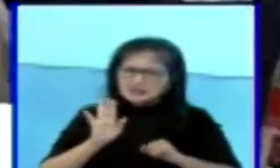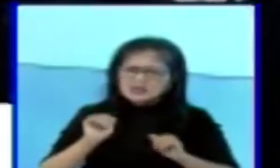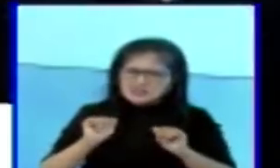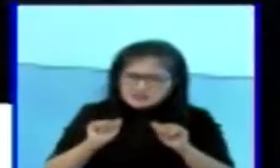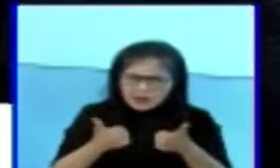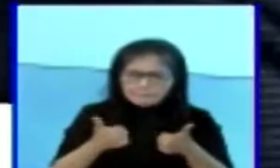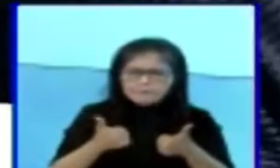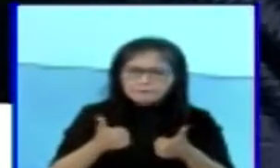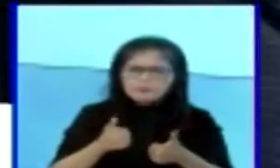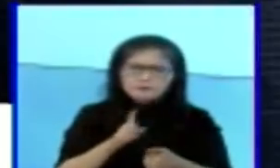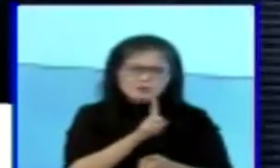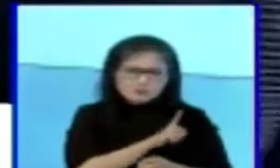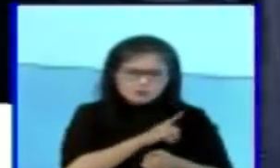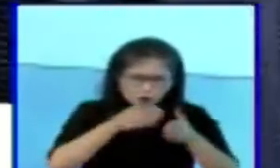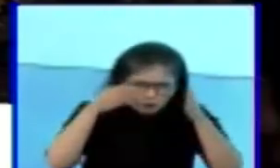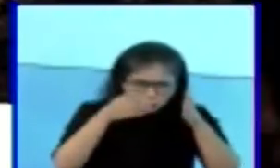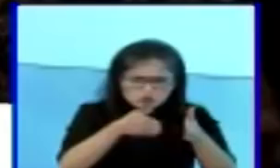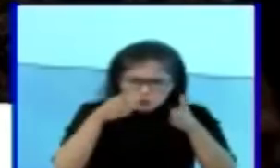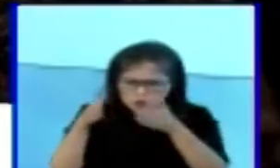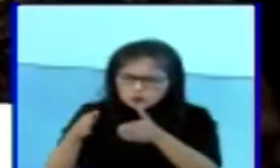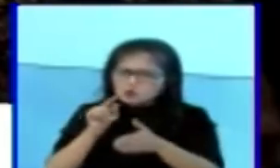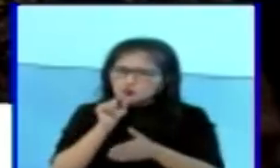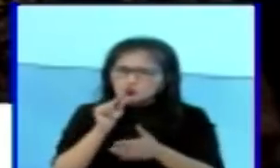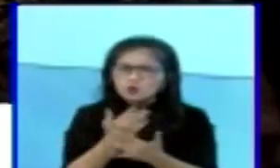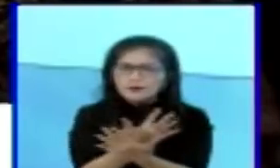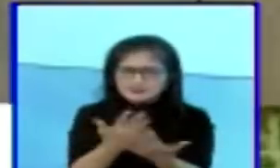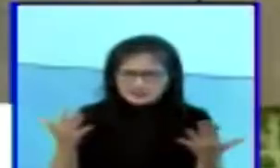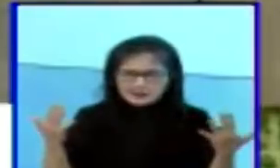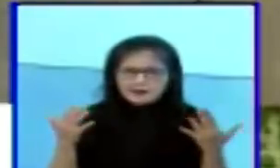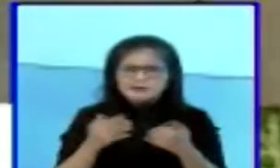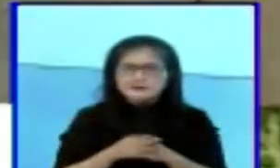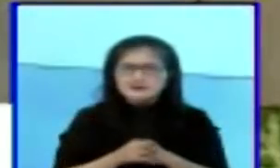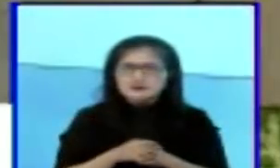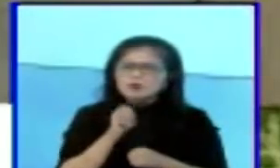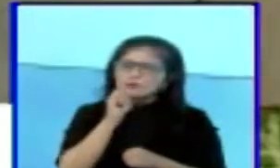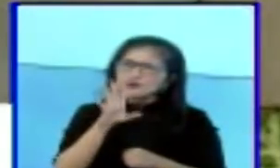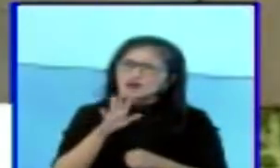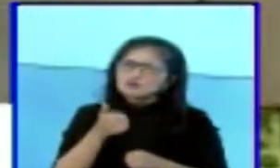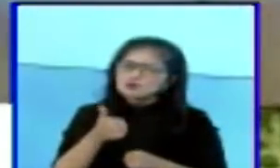menjamin independensi Mahkamah Konstitusi. Independensi merupakan hal yang tak bisa ditawar.